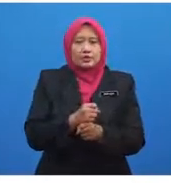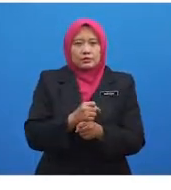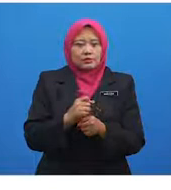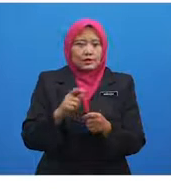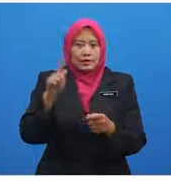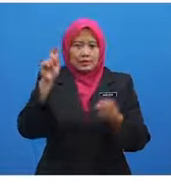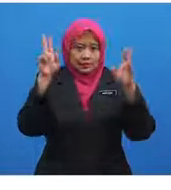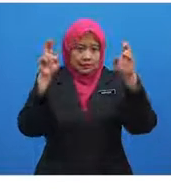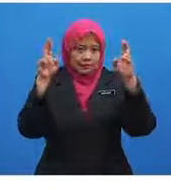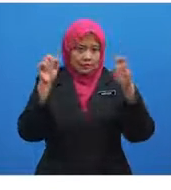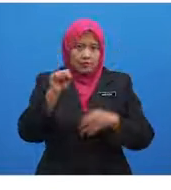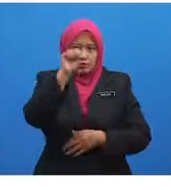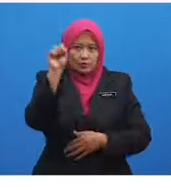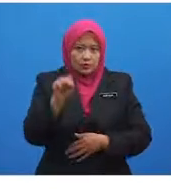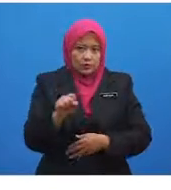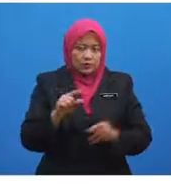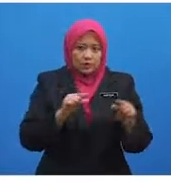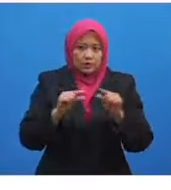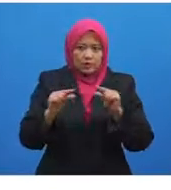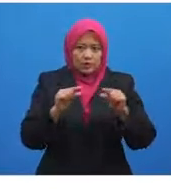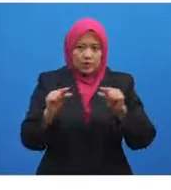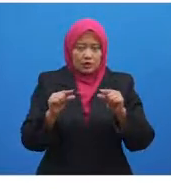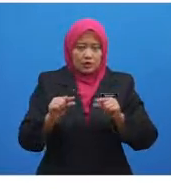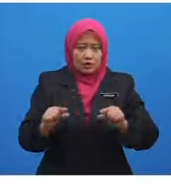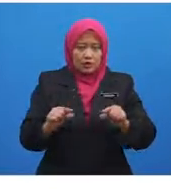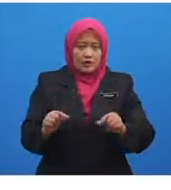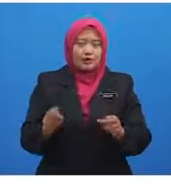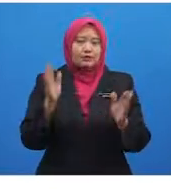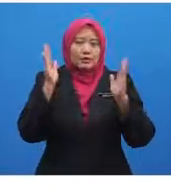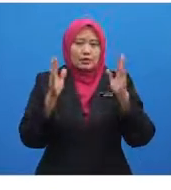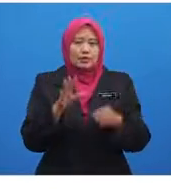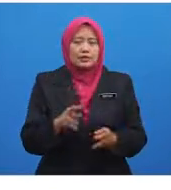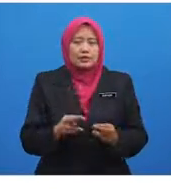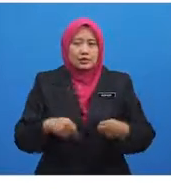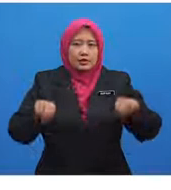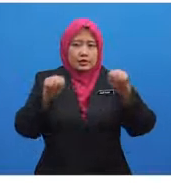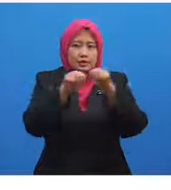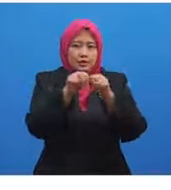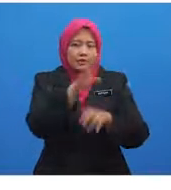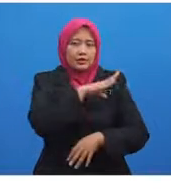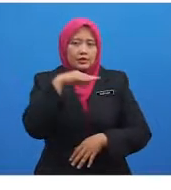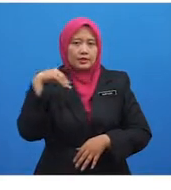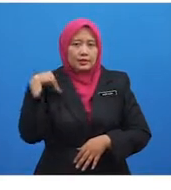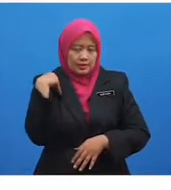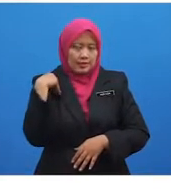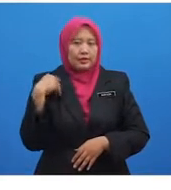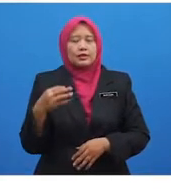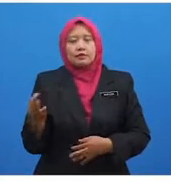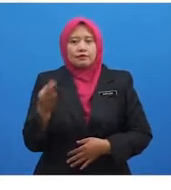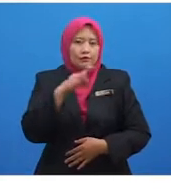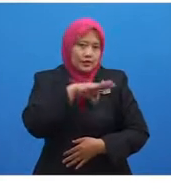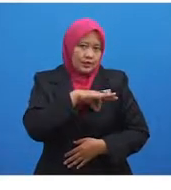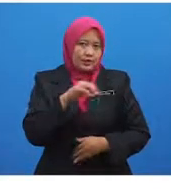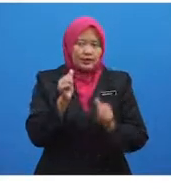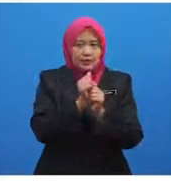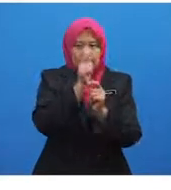gaya bahasa, nilai dan pengajaran dengan tepat. Dan yang ketiga, murid dapat